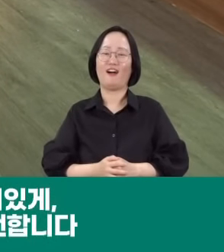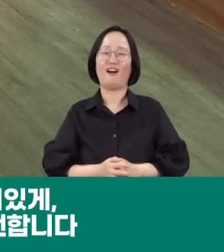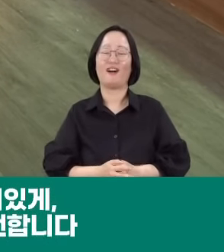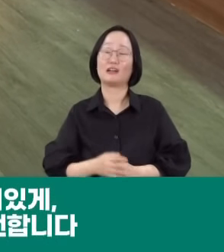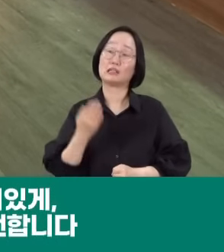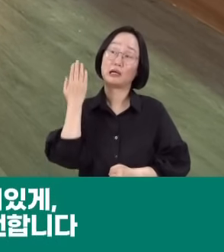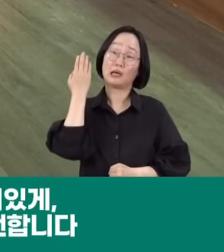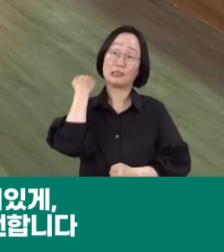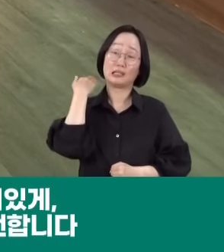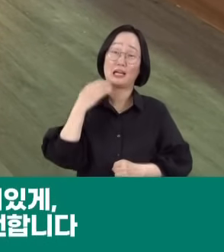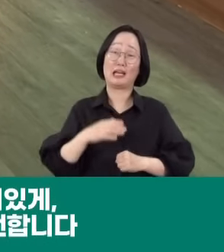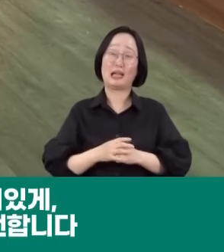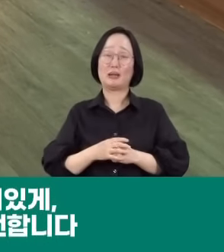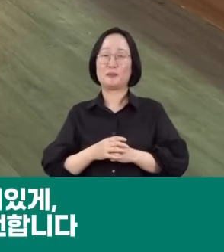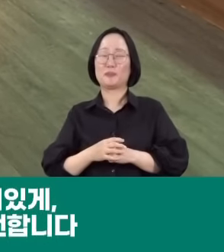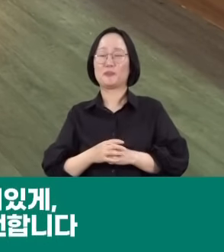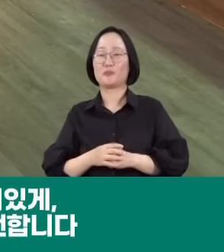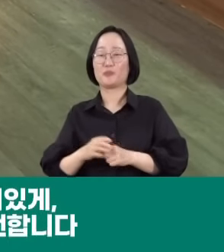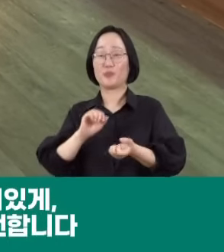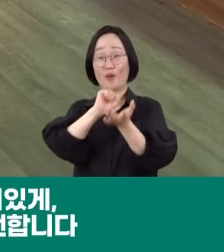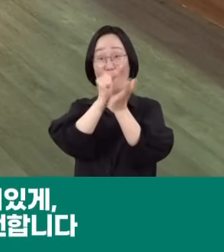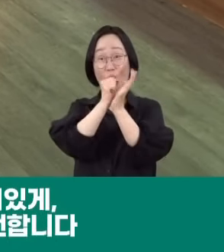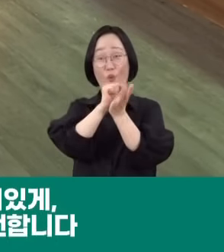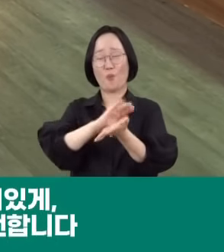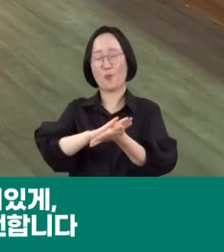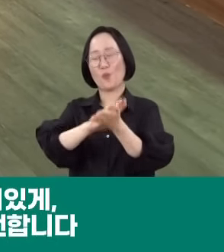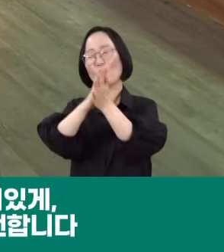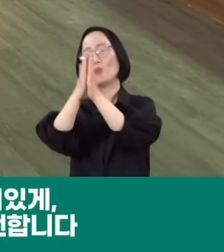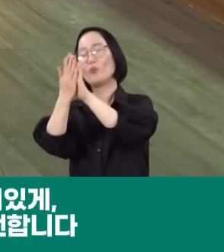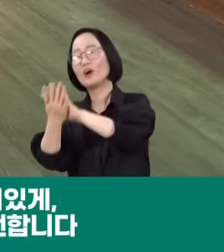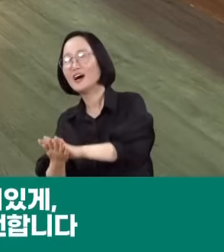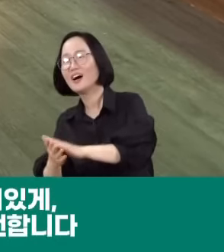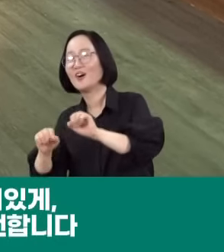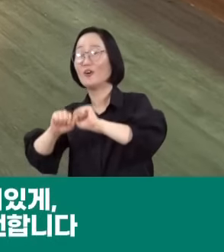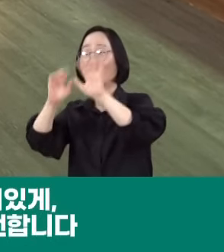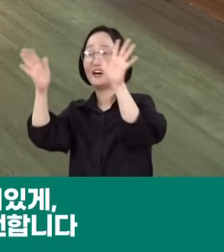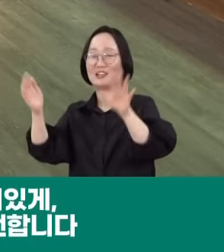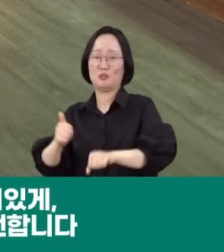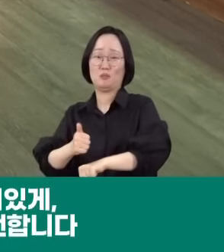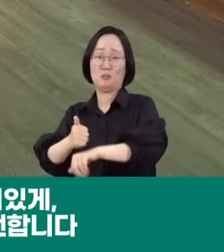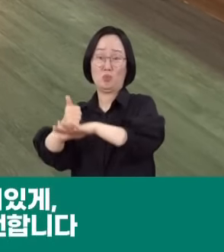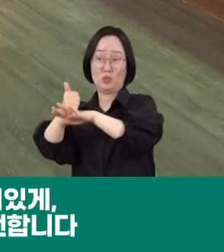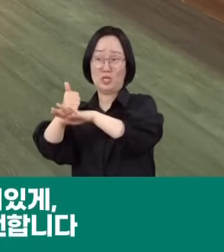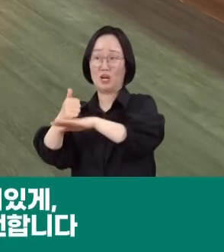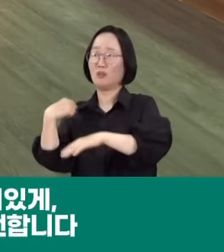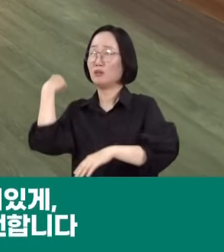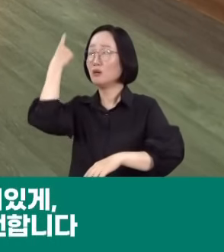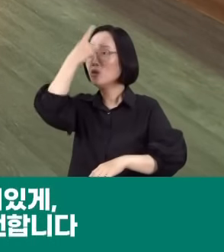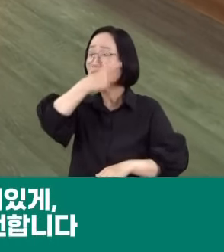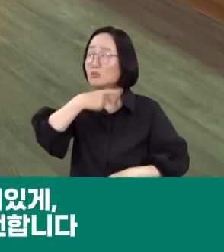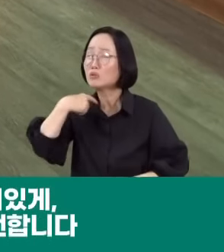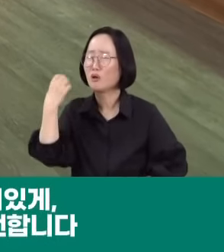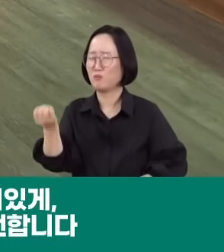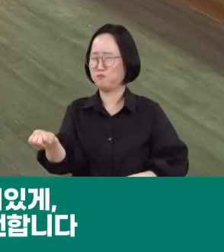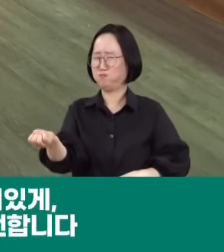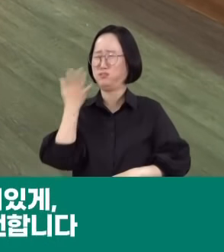연꽃이 변해 가지고 관세음보살님이 나타나셨는데 관세 보살님 그 못생긴